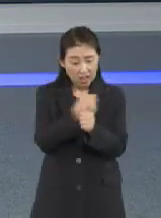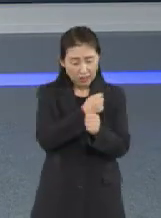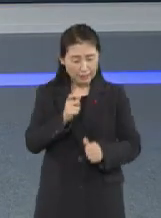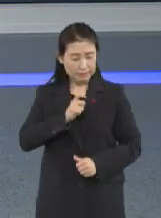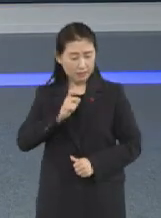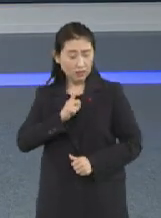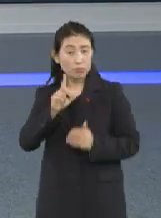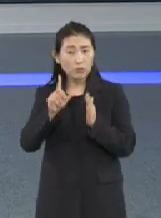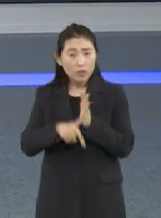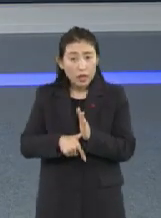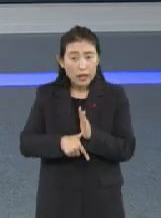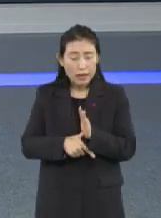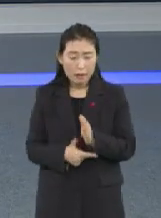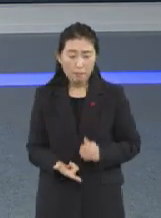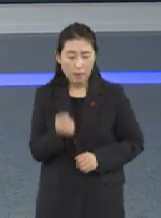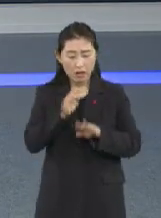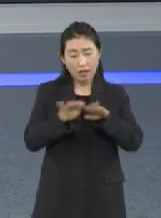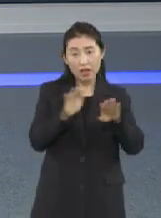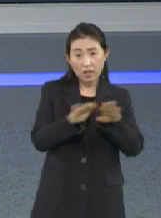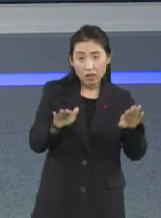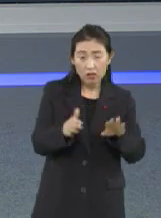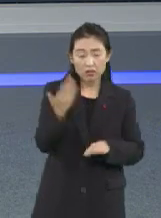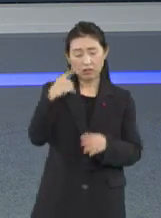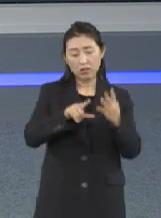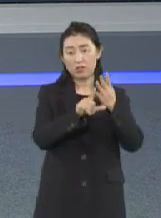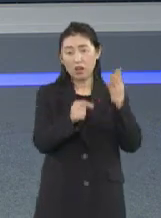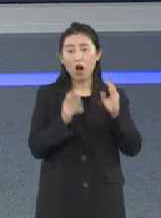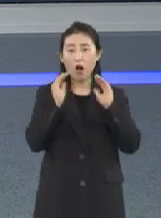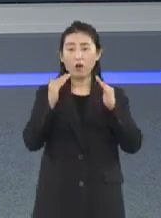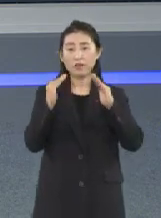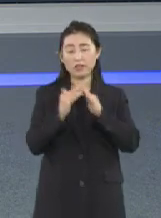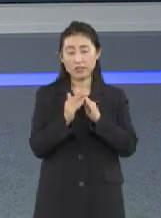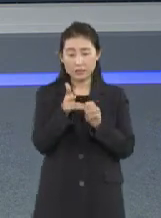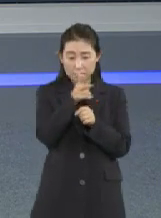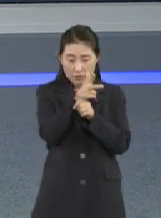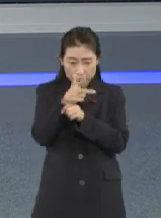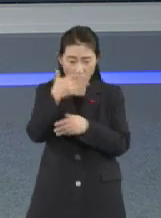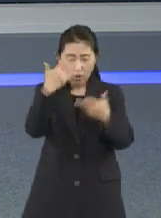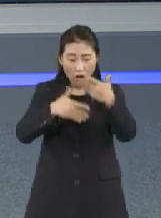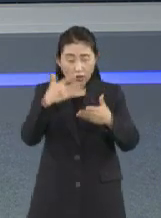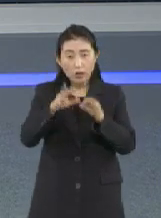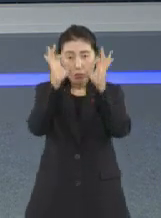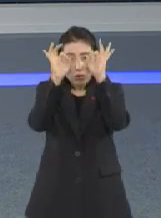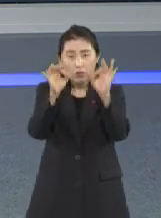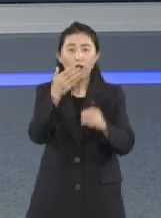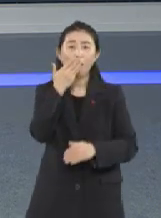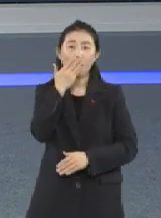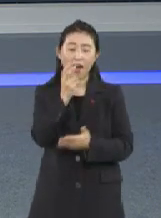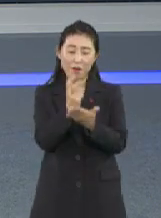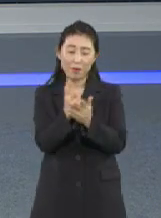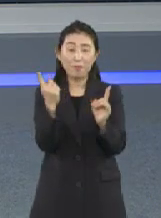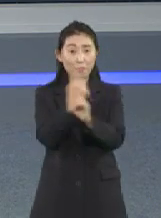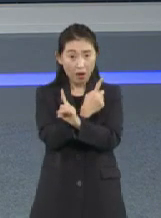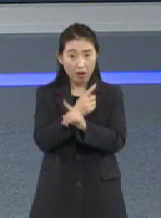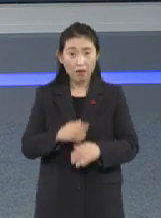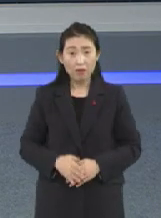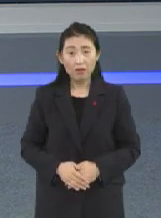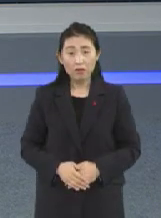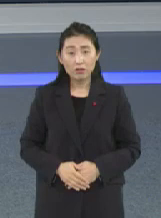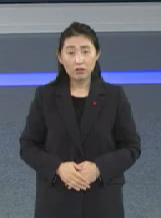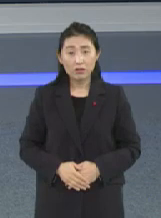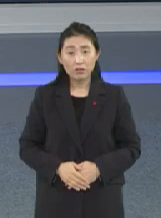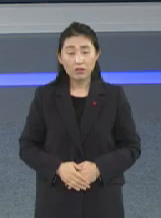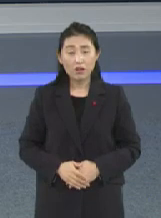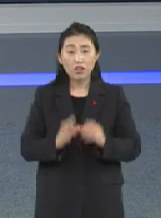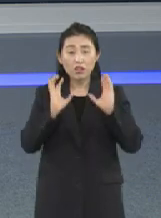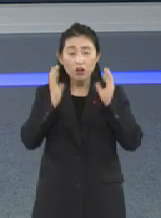사건이 의심될 경우 빠른 개입을 위해 지난 4월 어린이집 CCTV 열람을 가능토록 지침을 개정했고 이 내용을